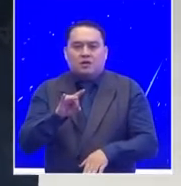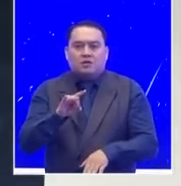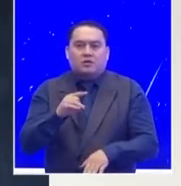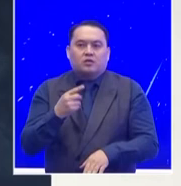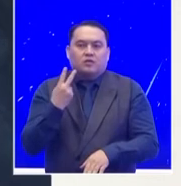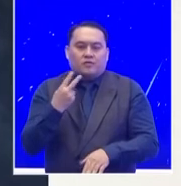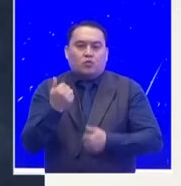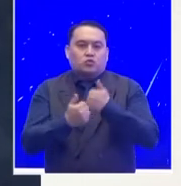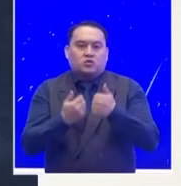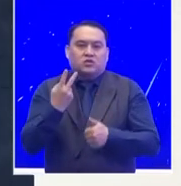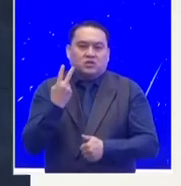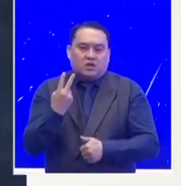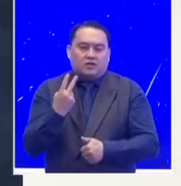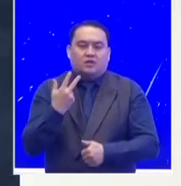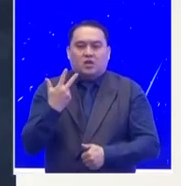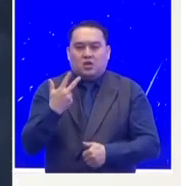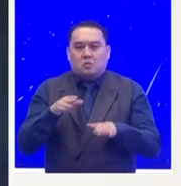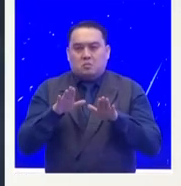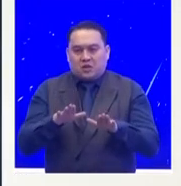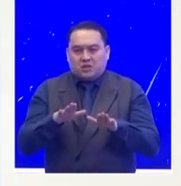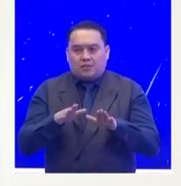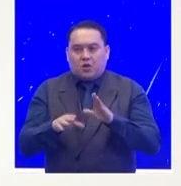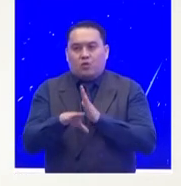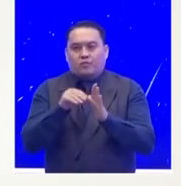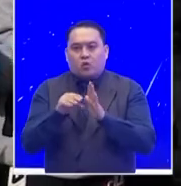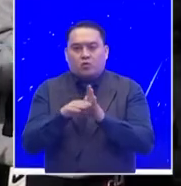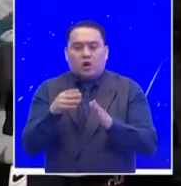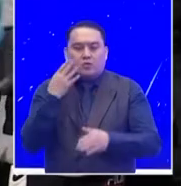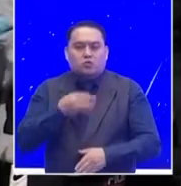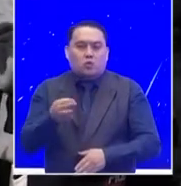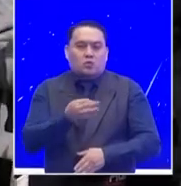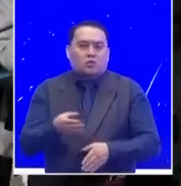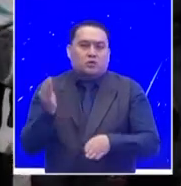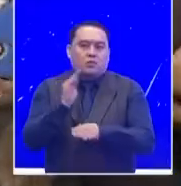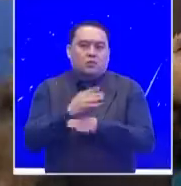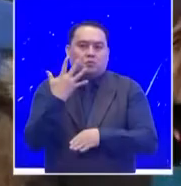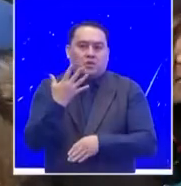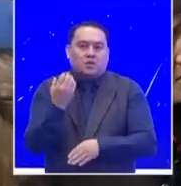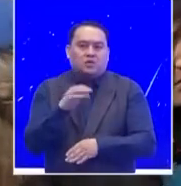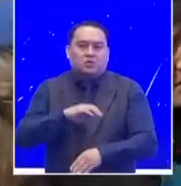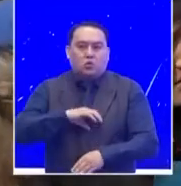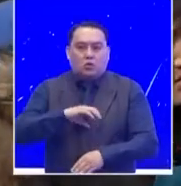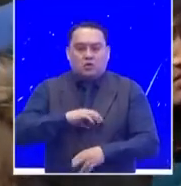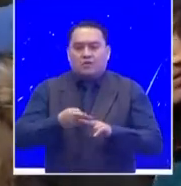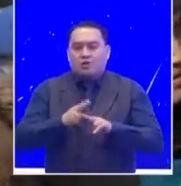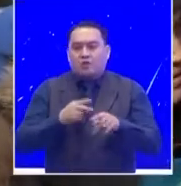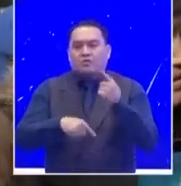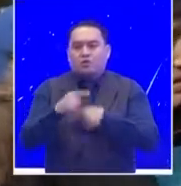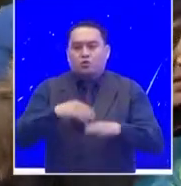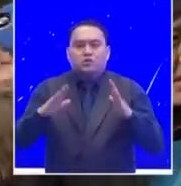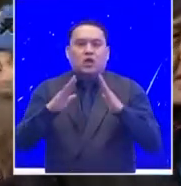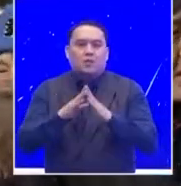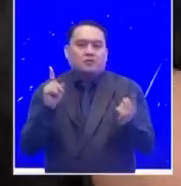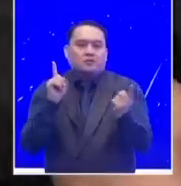в двух видах гонки серебряной и бронзовой медали. Итого копилка Алматинской области пополнила сразу 5 наградами. Сегодня спортсмены вернулись домой.